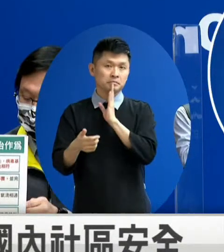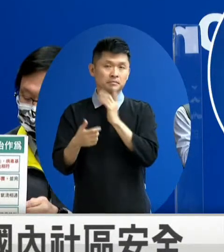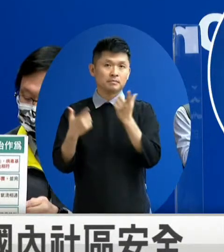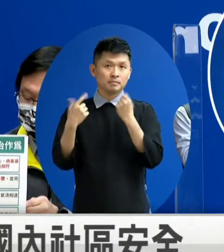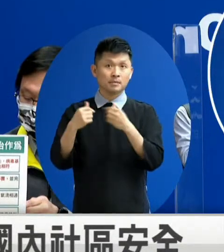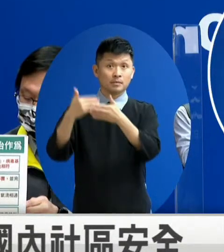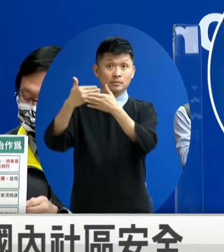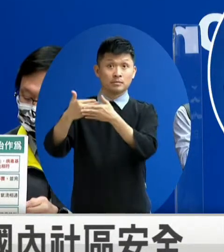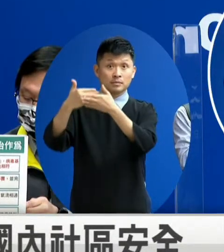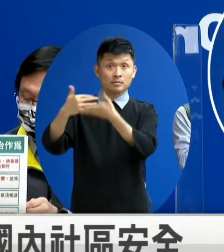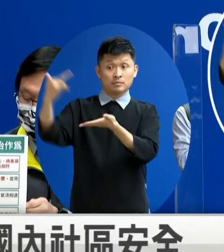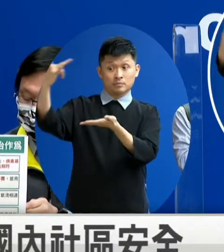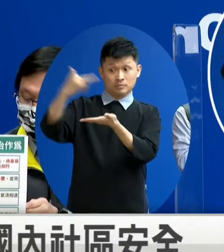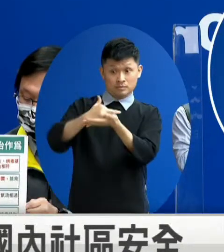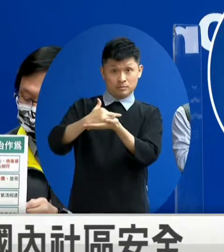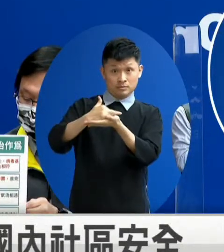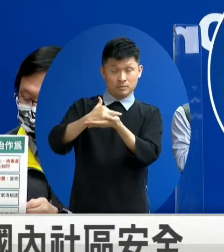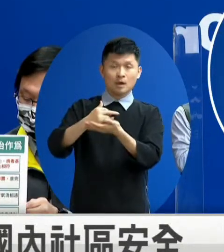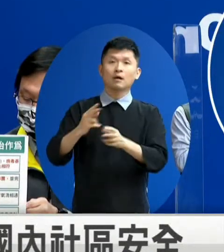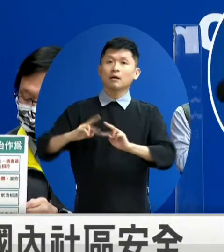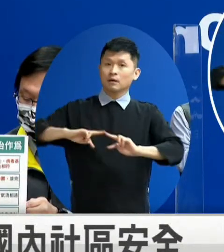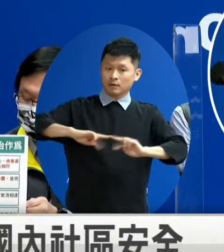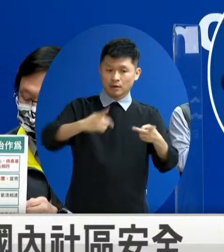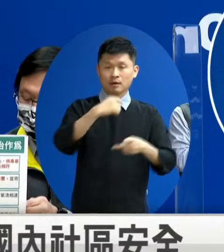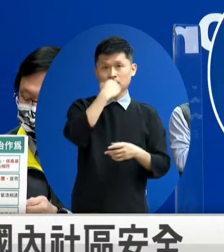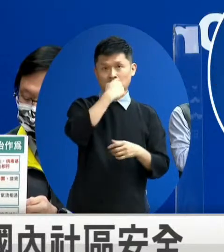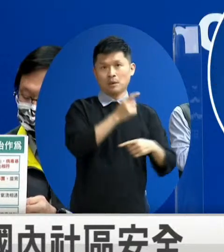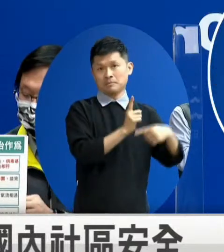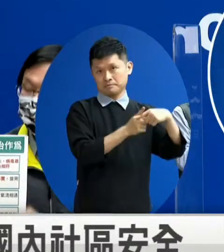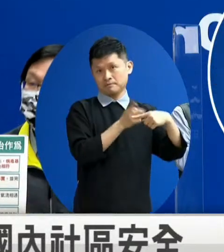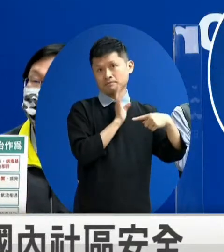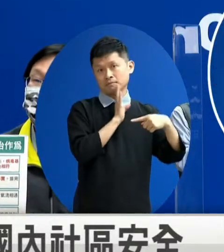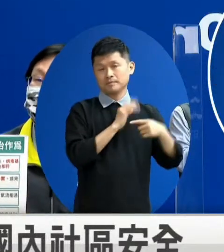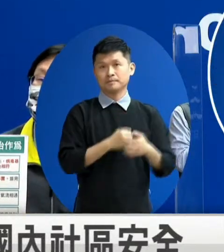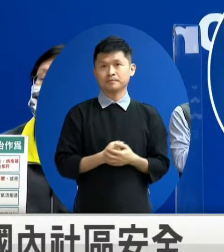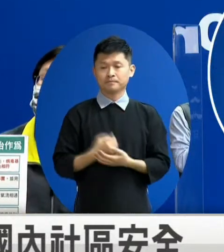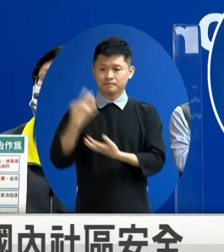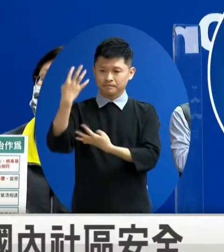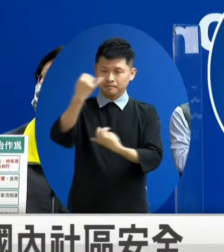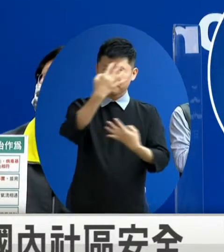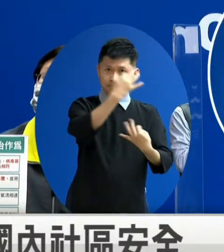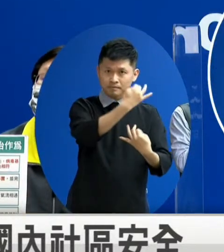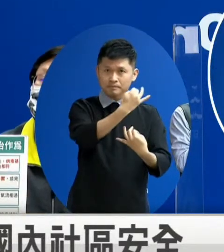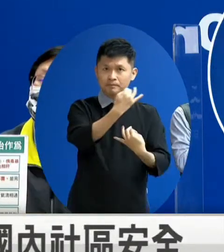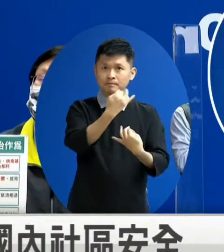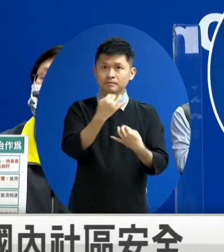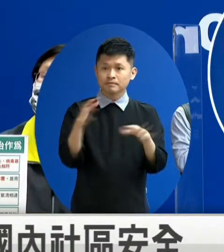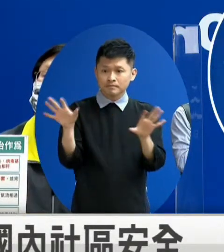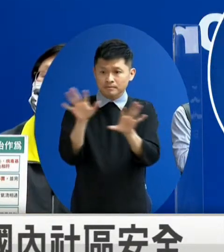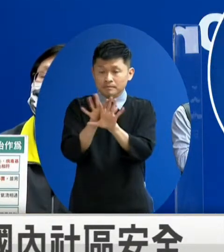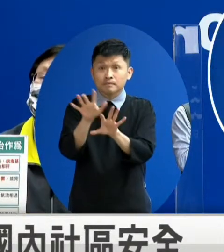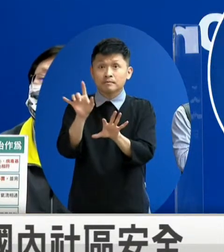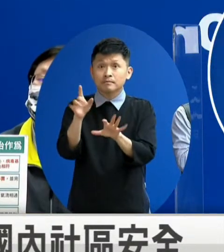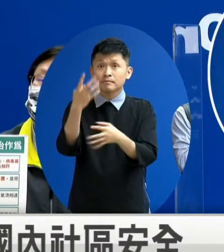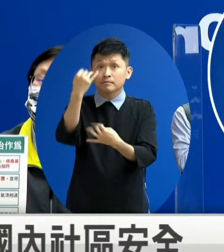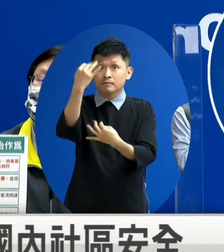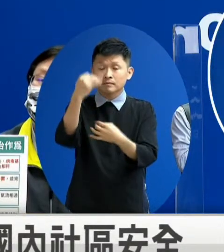这个中国境外入改判为我们本土的个案。那他们大概时间上的重叠主要就是在这个